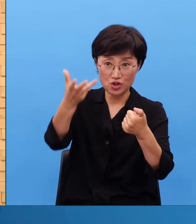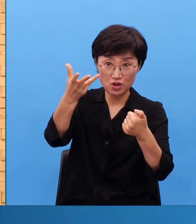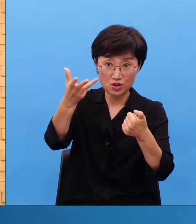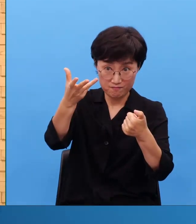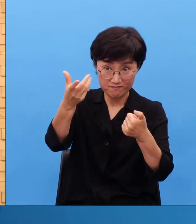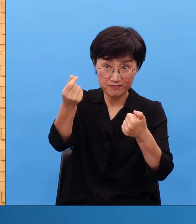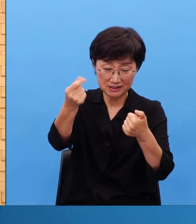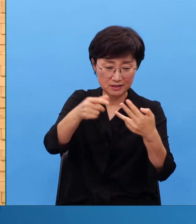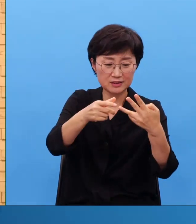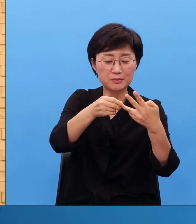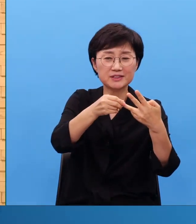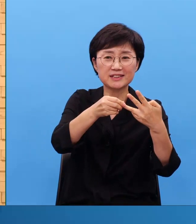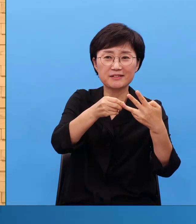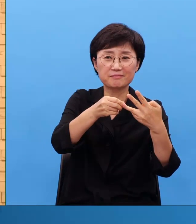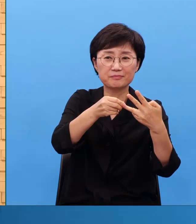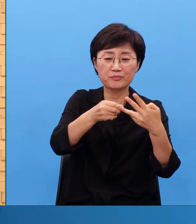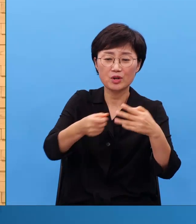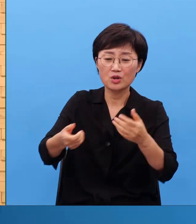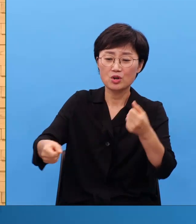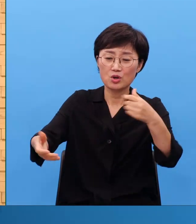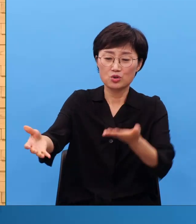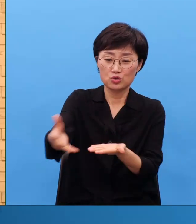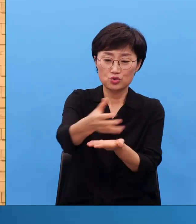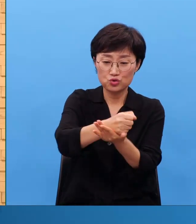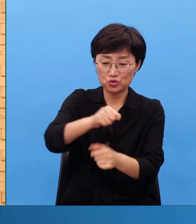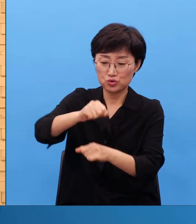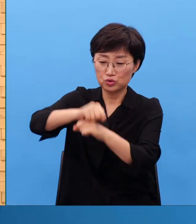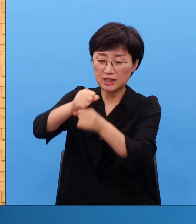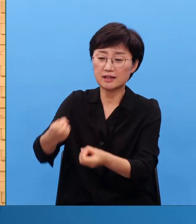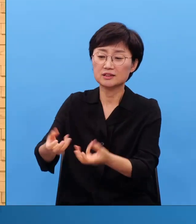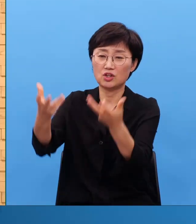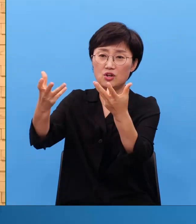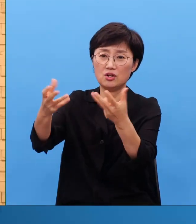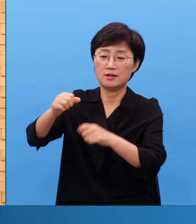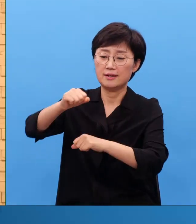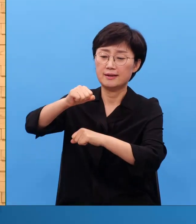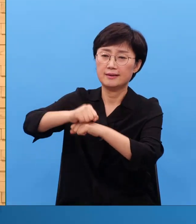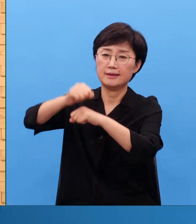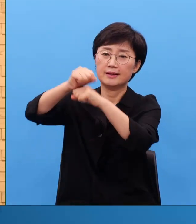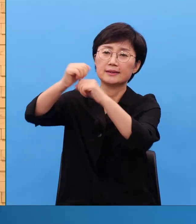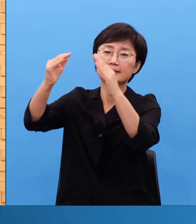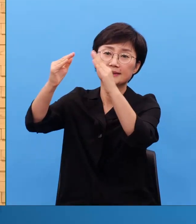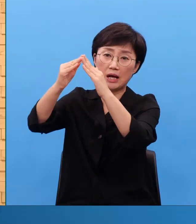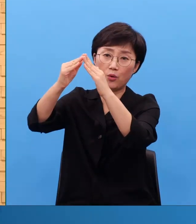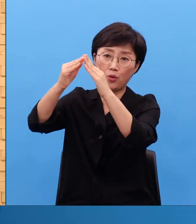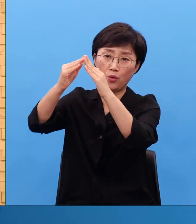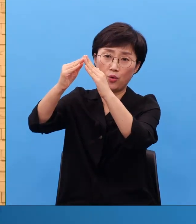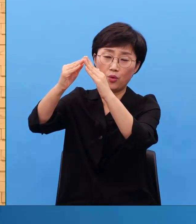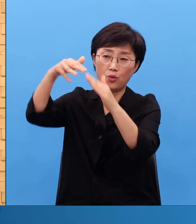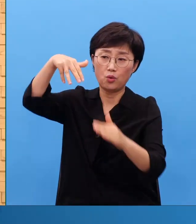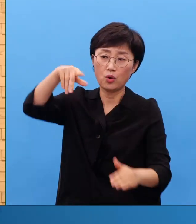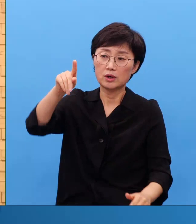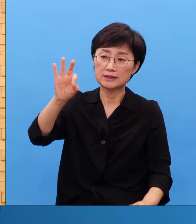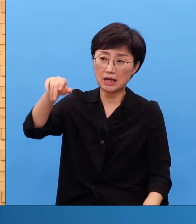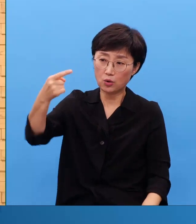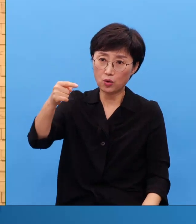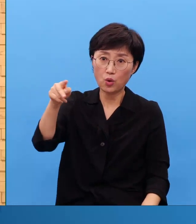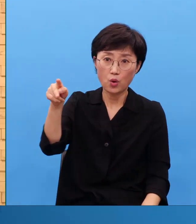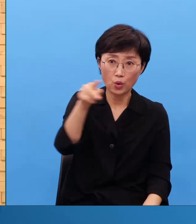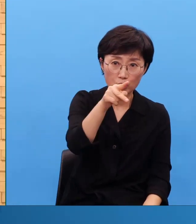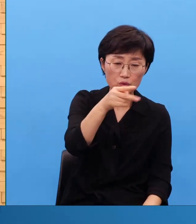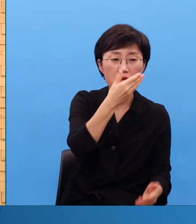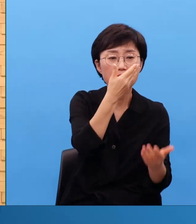마지막 tremendous. 나온 게 뭔가 하니까 수장절, 창고란 말은 천국을 이야기를 보좌가 너의 배경이야. Lastly, is the